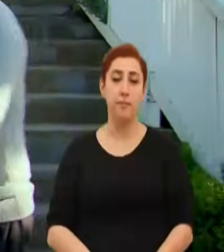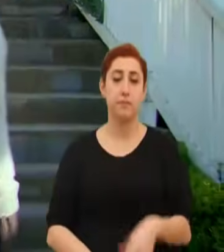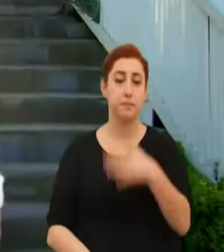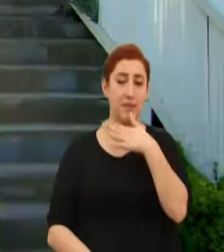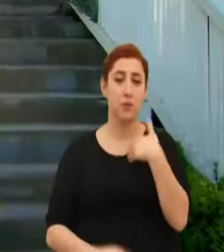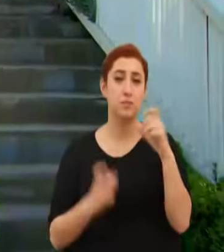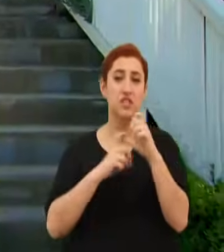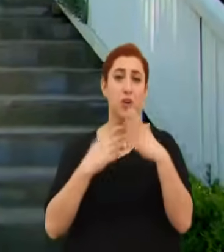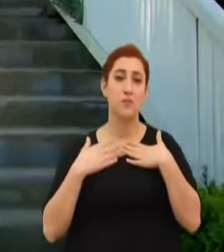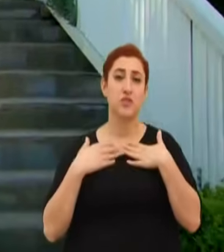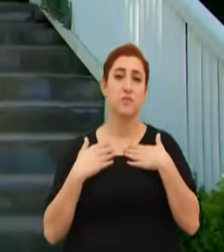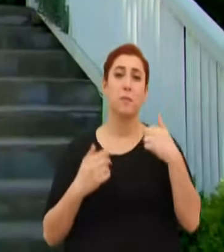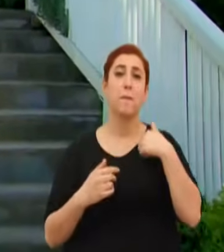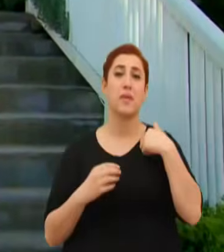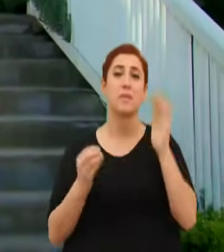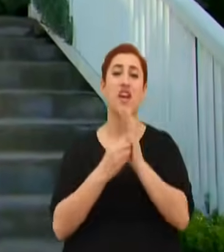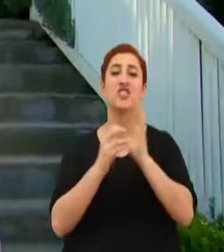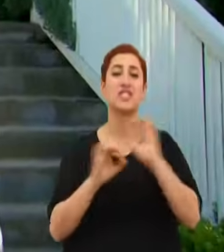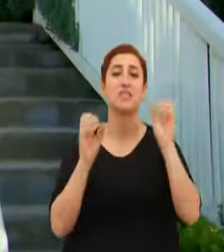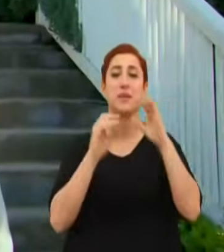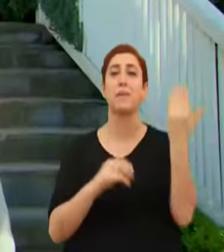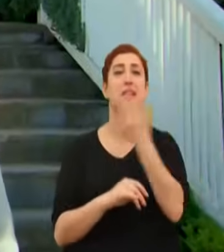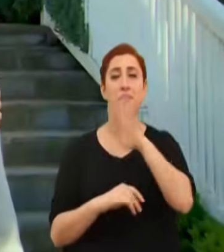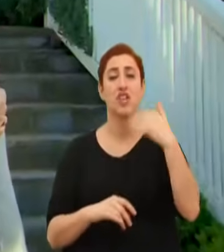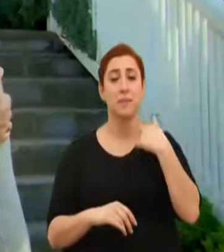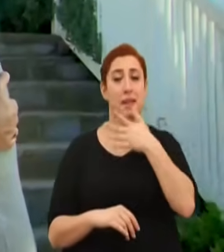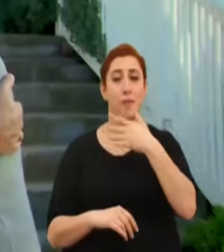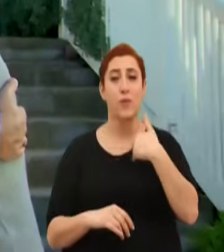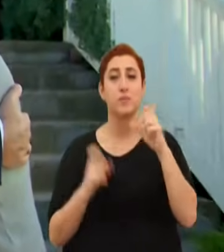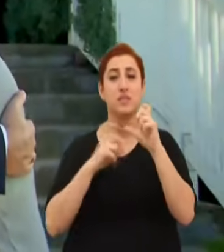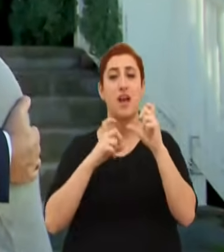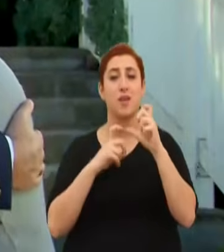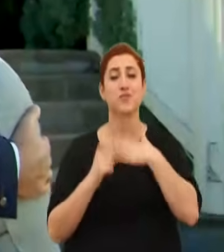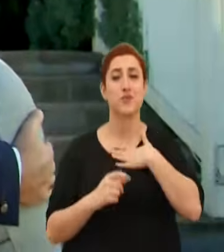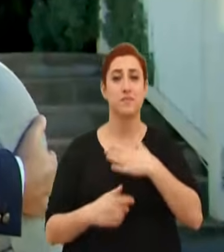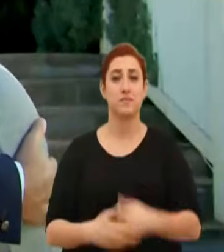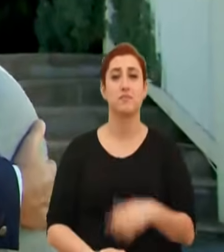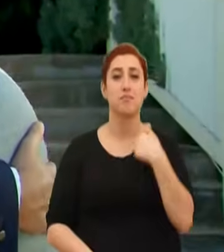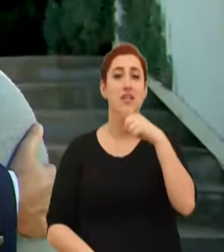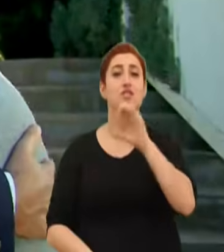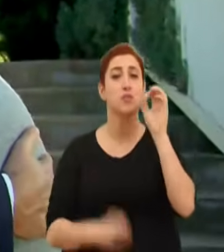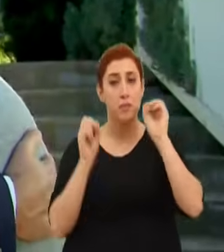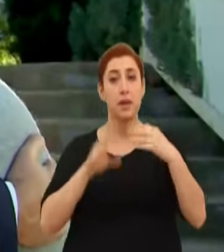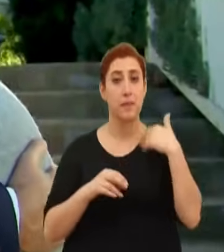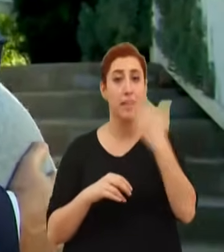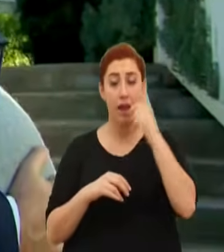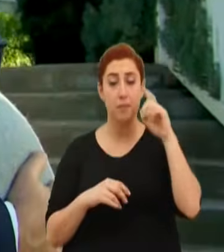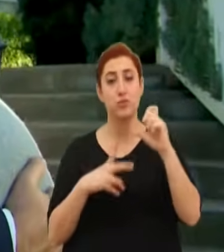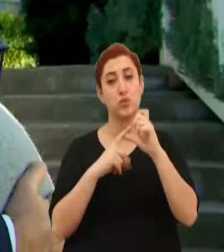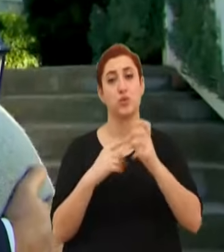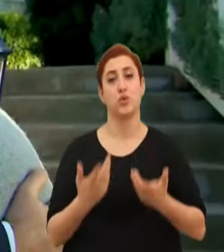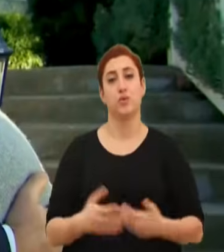Biliyordum Zarp. İkisi de kollarını açıp sarıldılar ya, birbirlerine. Seni bırakıp gitmeyeceğim biliyordum Zarp. Ben seni hiç bırakıp gider miyim